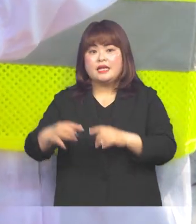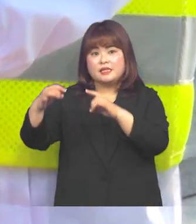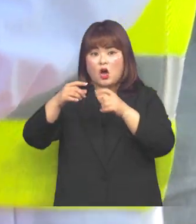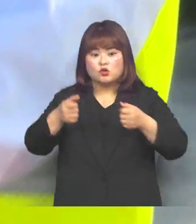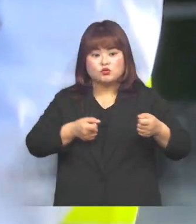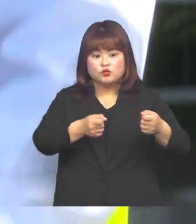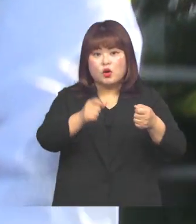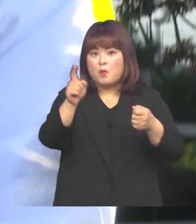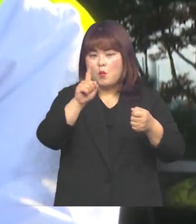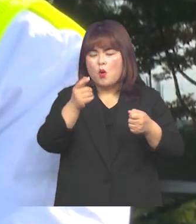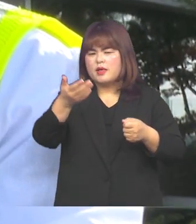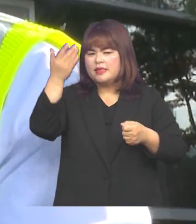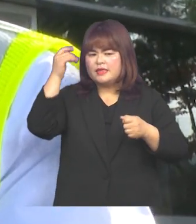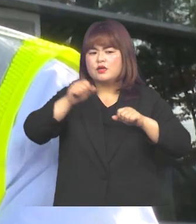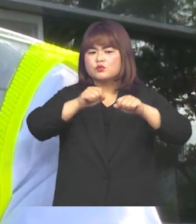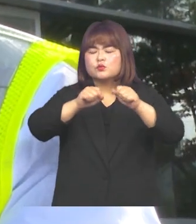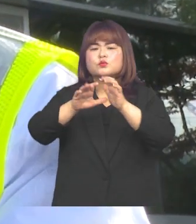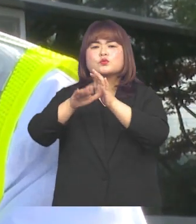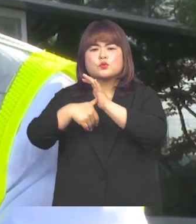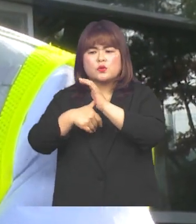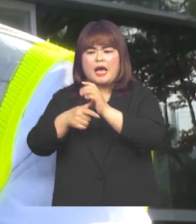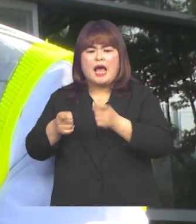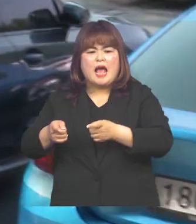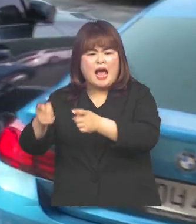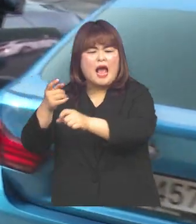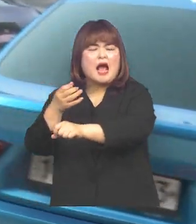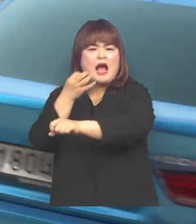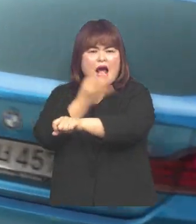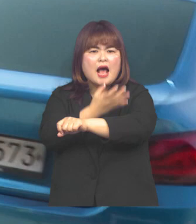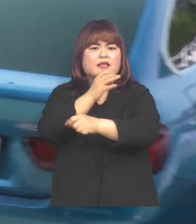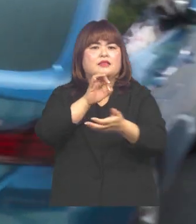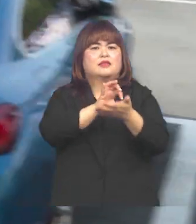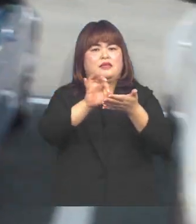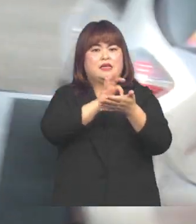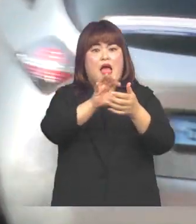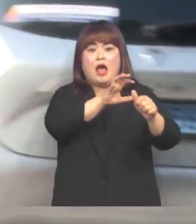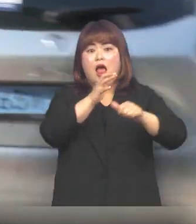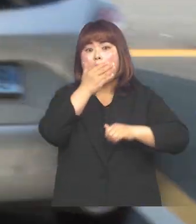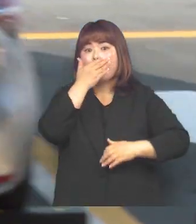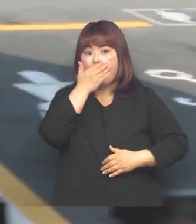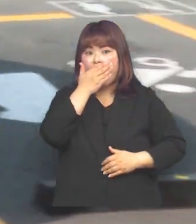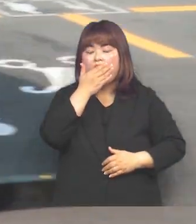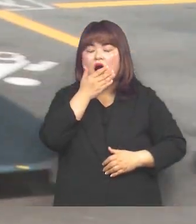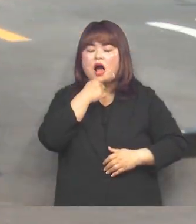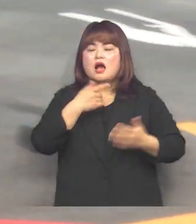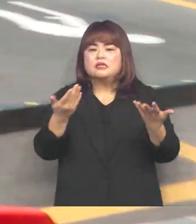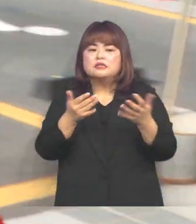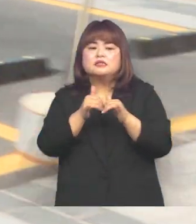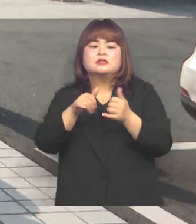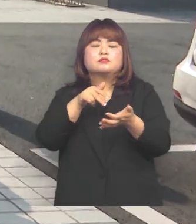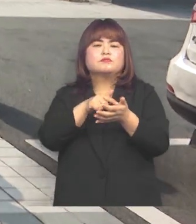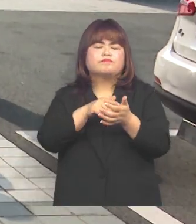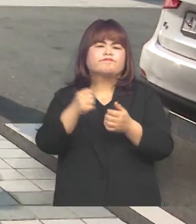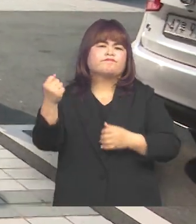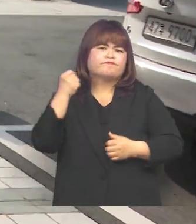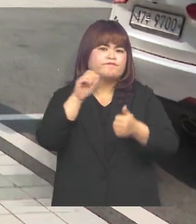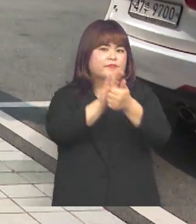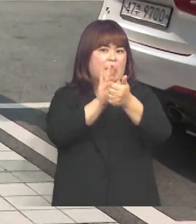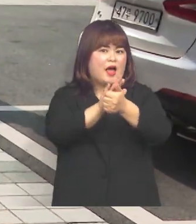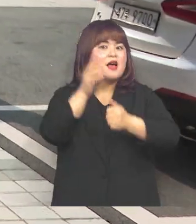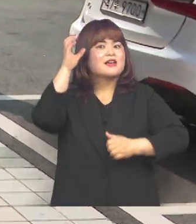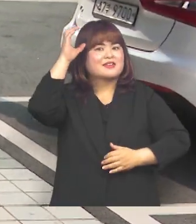수레는 기존 도로 청소용 손수레를 대체해 간단한 조작으로 운행할 수 있어 환경미화원에게 큰 힘이 되어줄